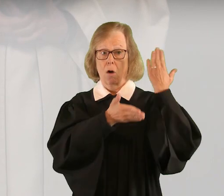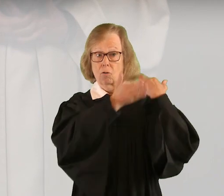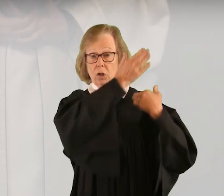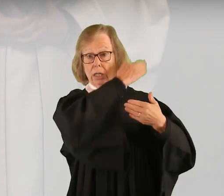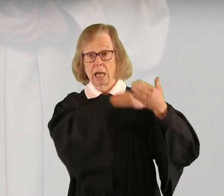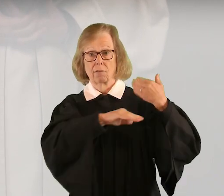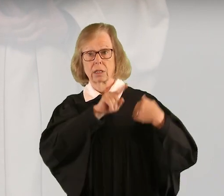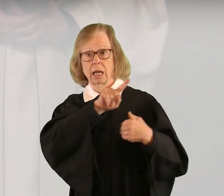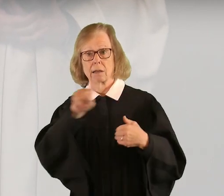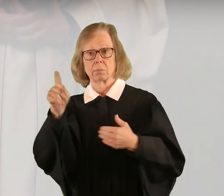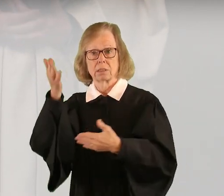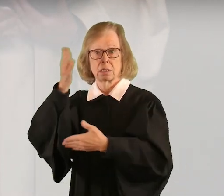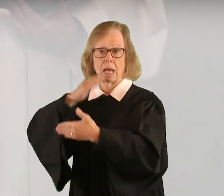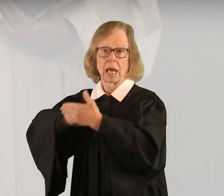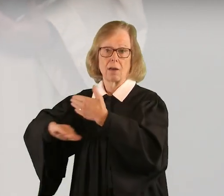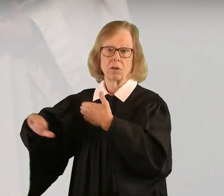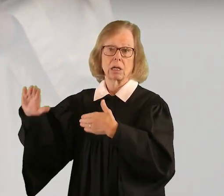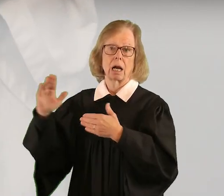Ewigkeit. Amen. Amen.